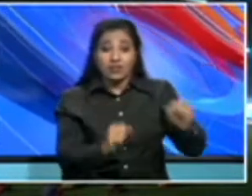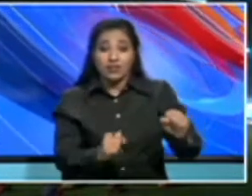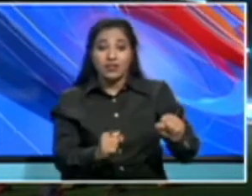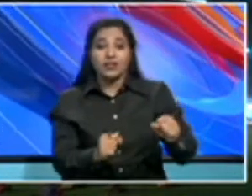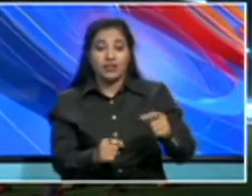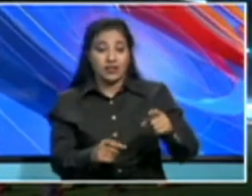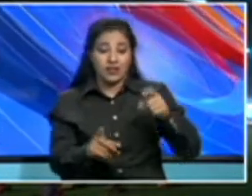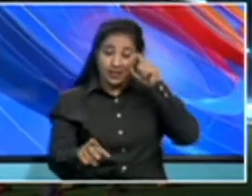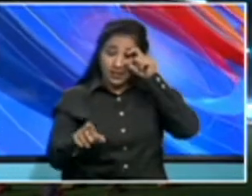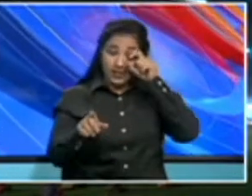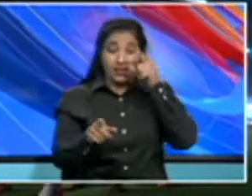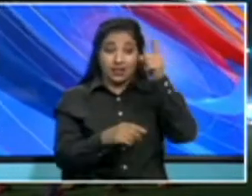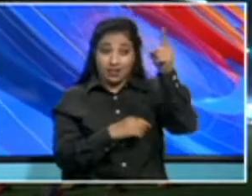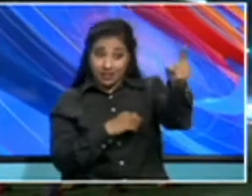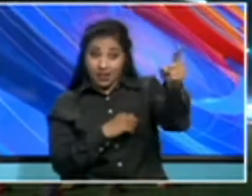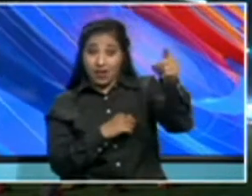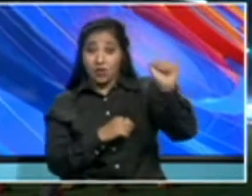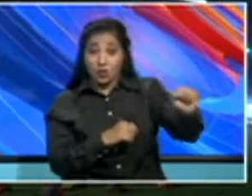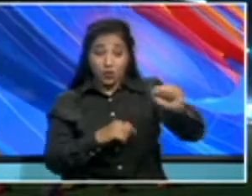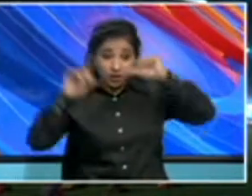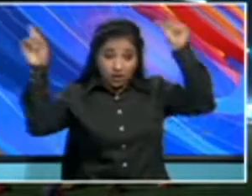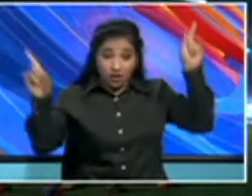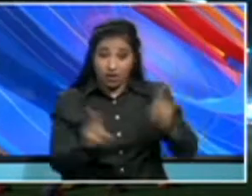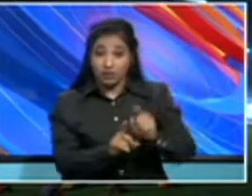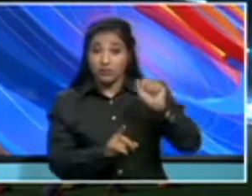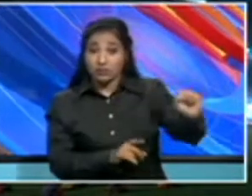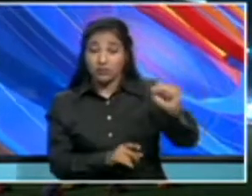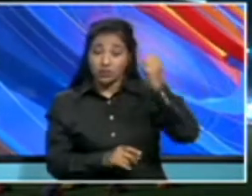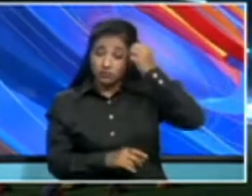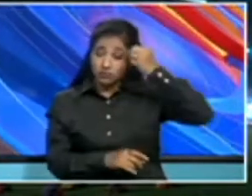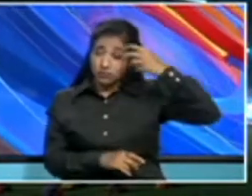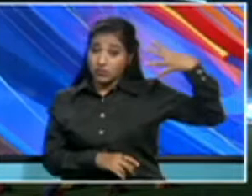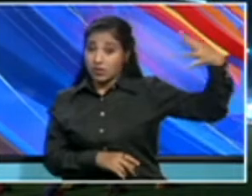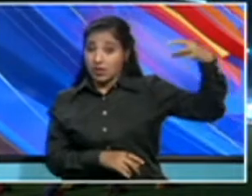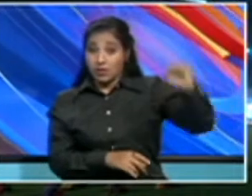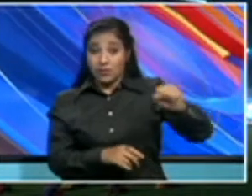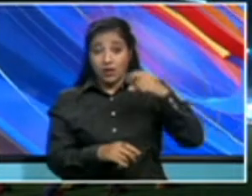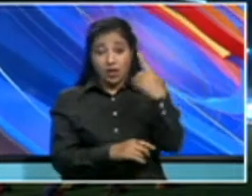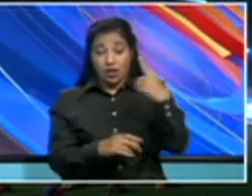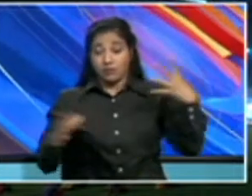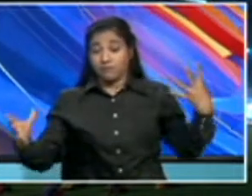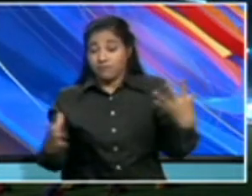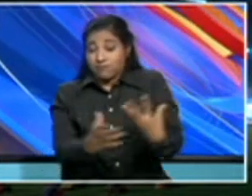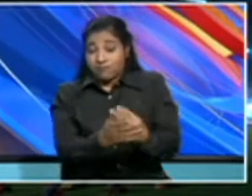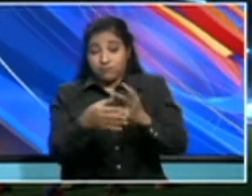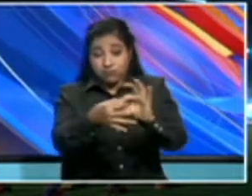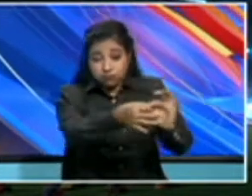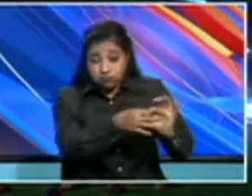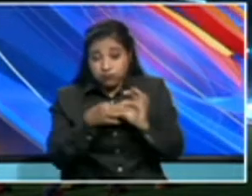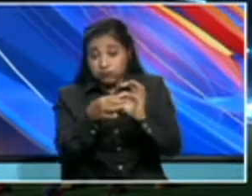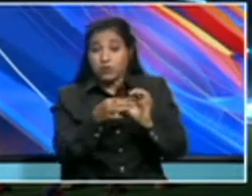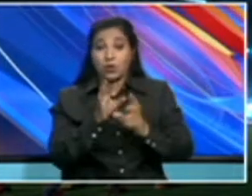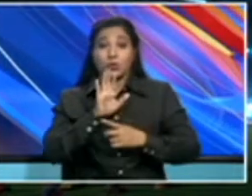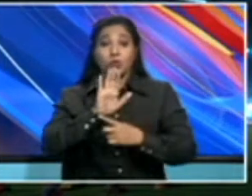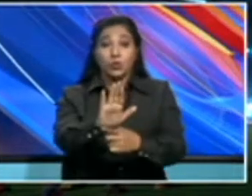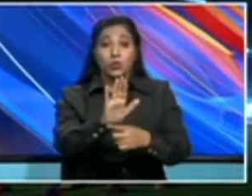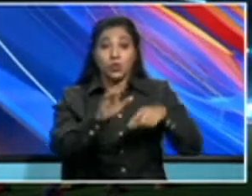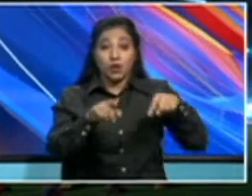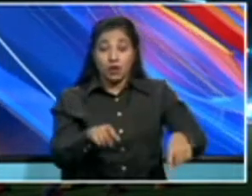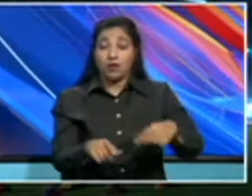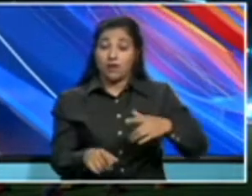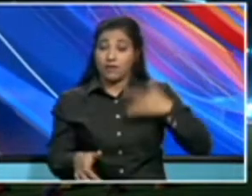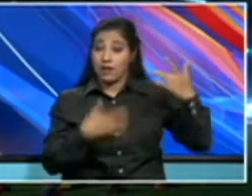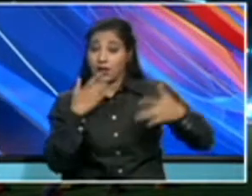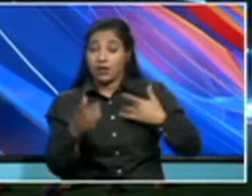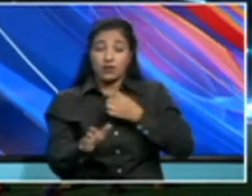सरदार वल्लभ भाई पटेल के इस अखंड भारत की ये टॉर्च ऑफ यूनिटी यूं ही एकता का संदेश देती रहेगी, ऐसा